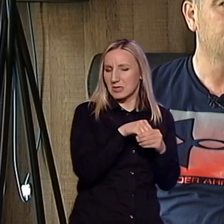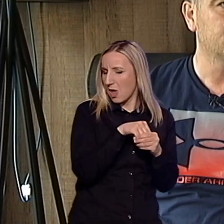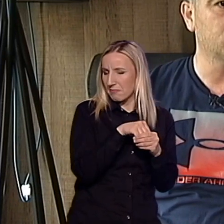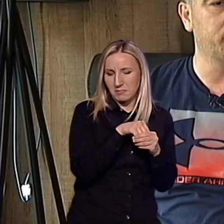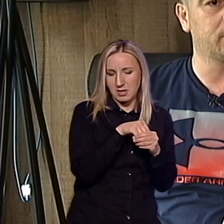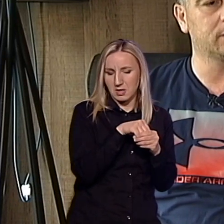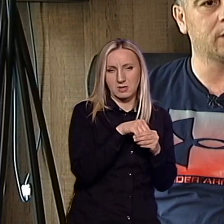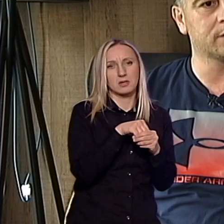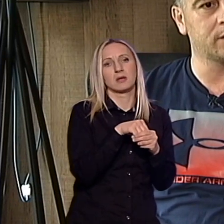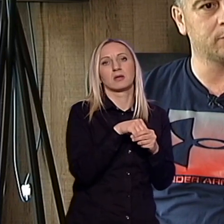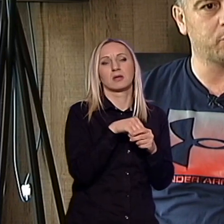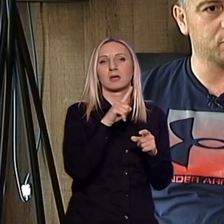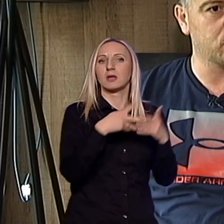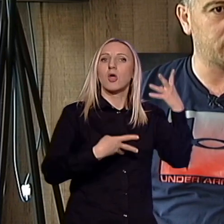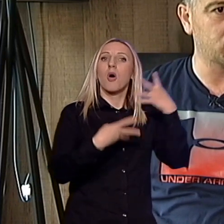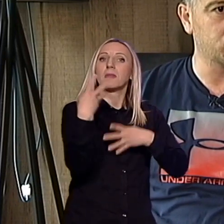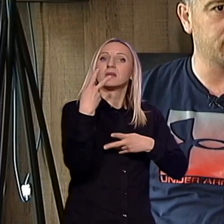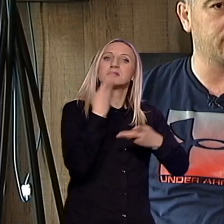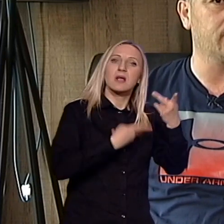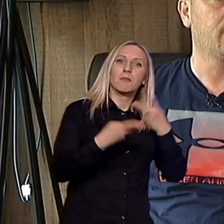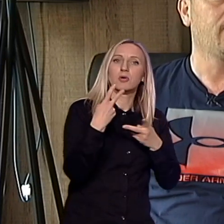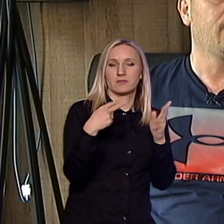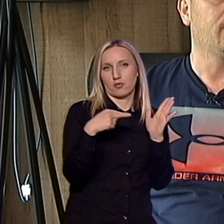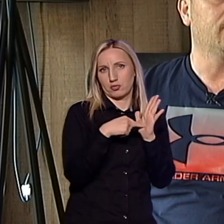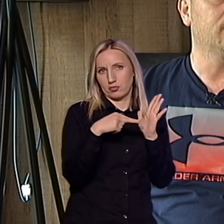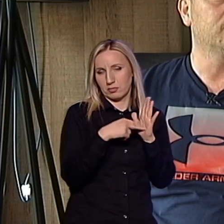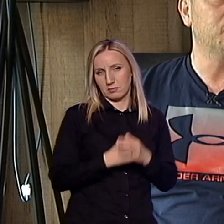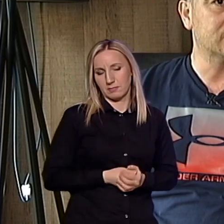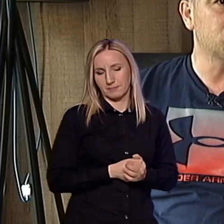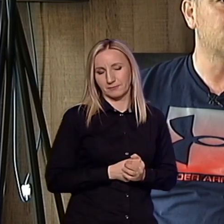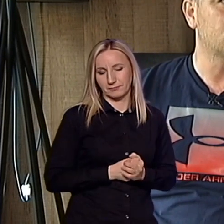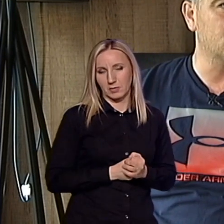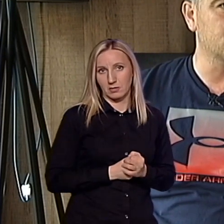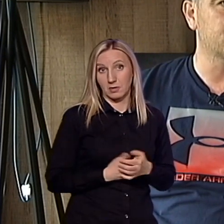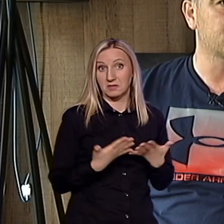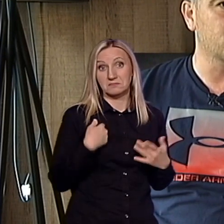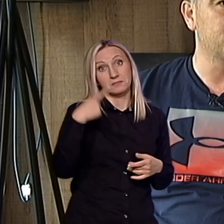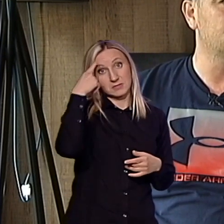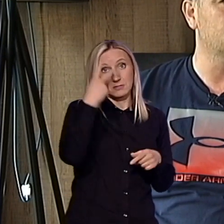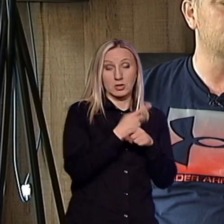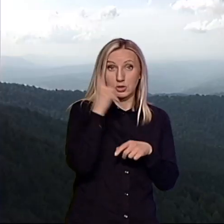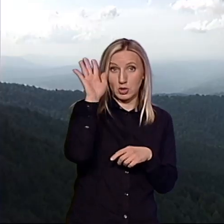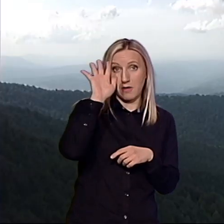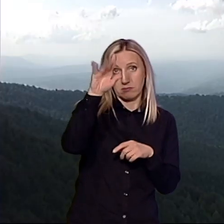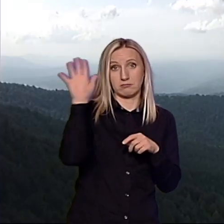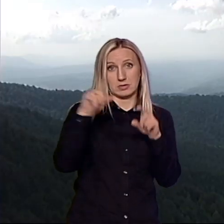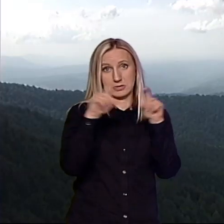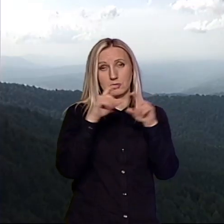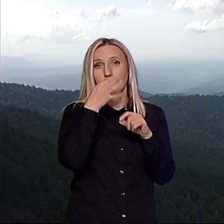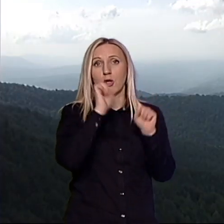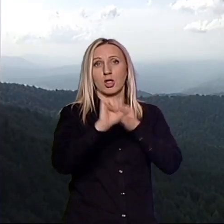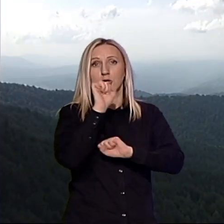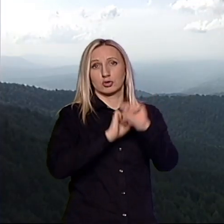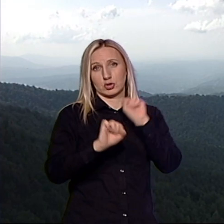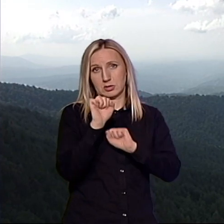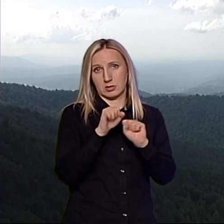ni objekata za proizvodnju električne energije. Mislići da će država sa svojim institucijama bolje štititi